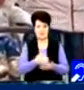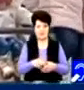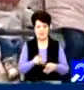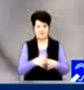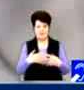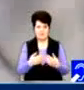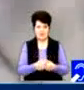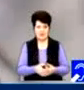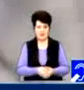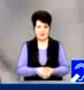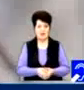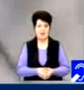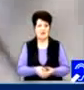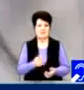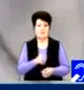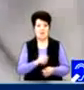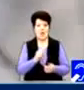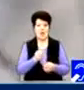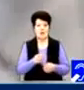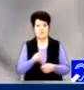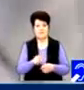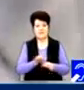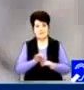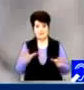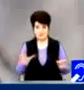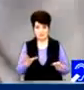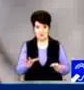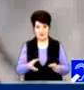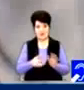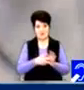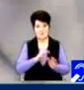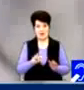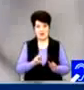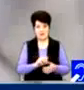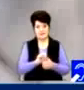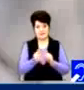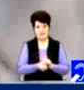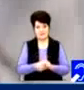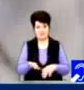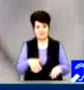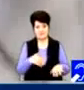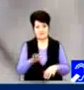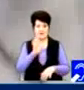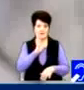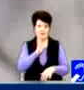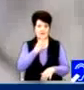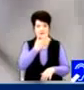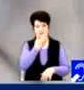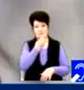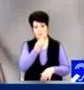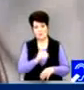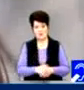în familie 8 martie s a prefăcut din sărbătoarea femeilor emancipate în sărbătoarea sexului slab sau frumos în